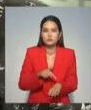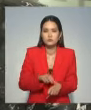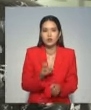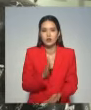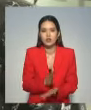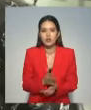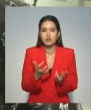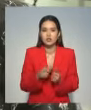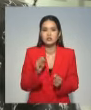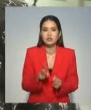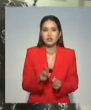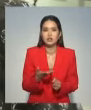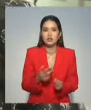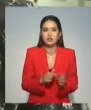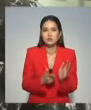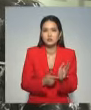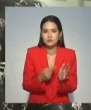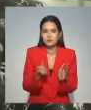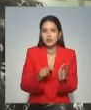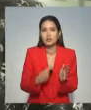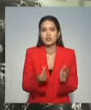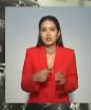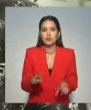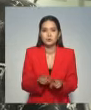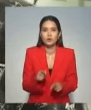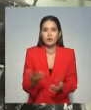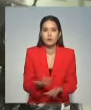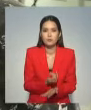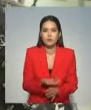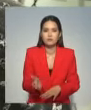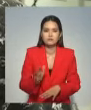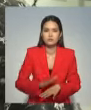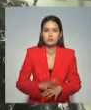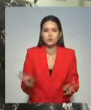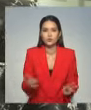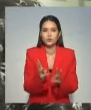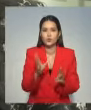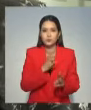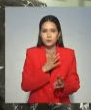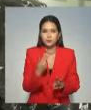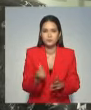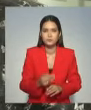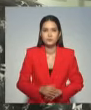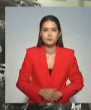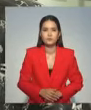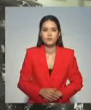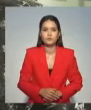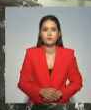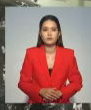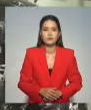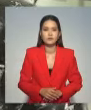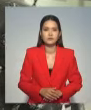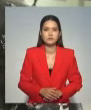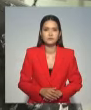стабильны. Все необходимые мероприятия он получает в полном объеме. У него ожог